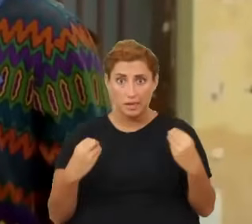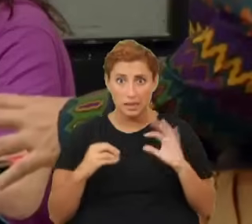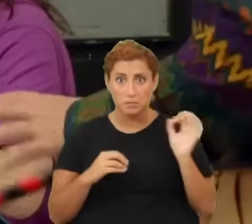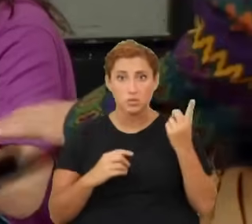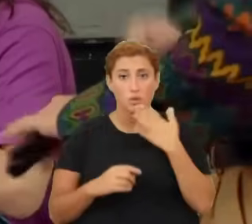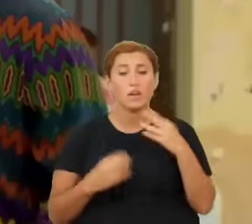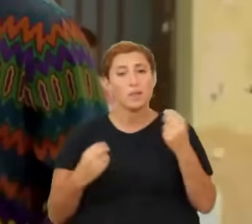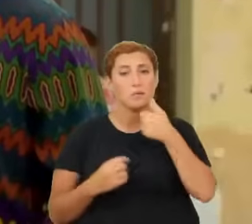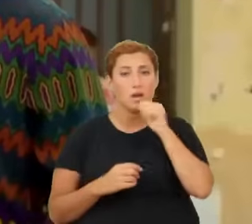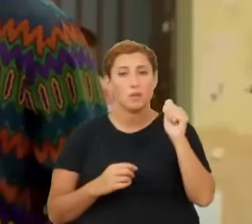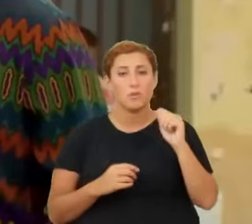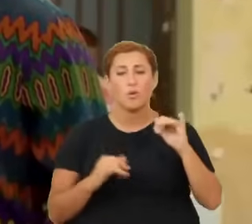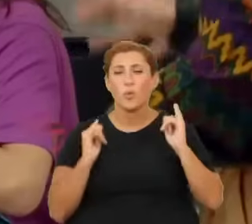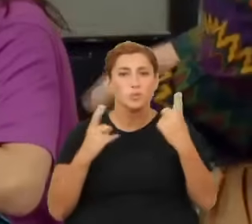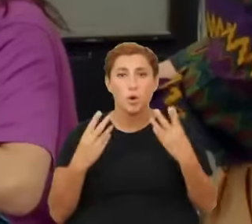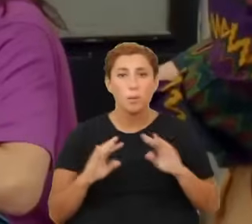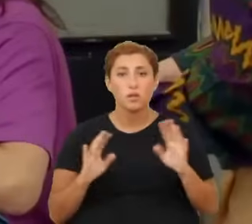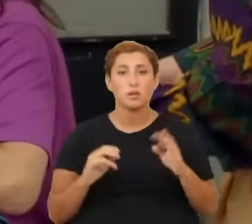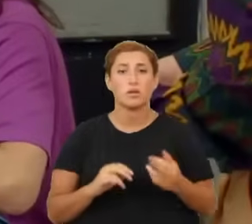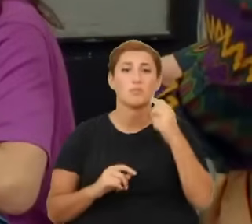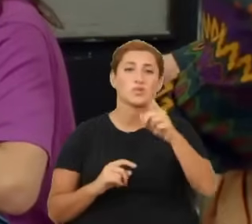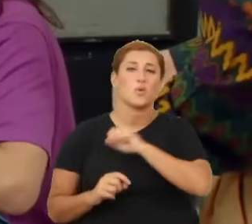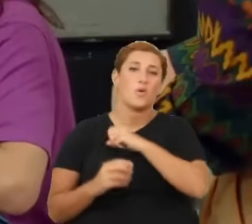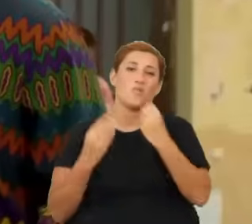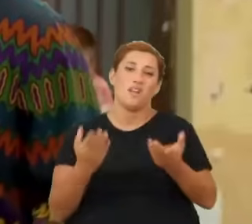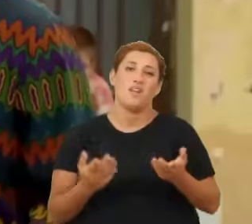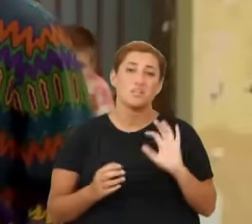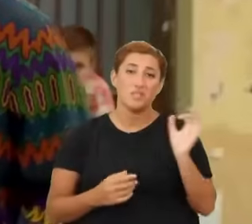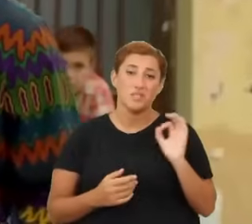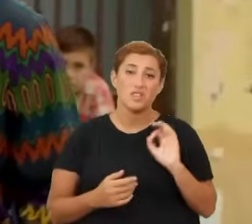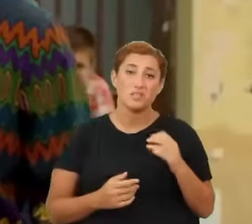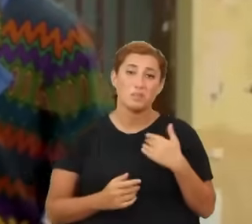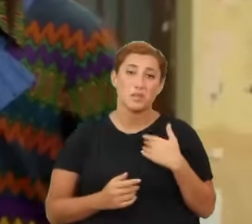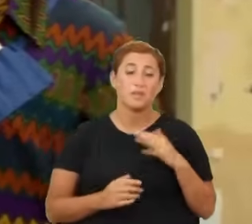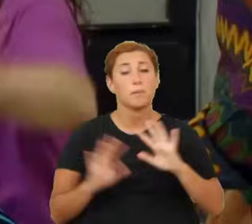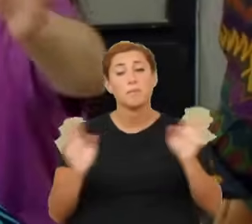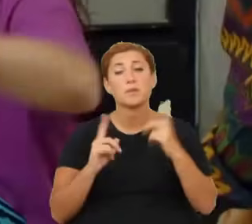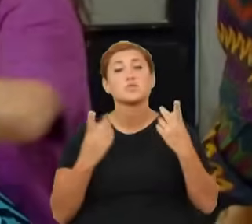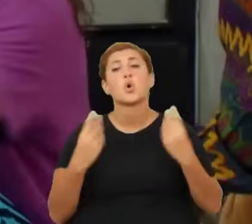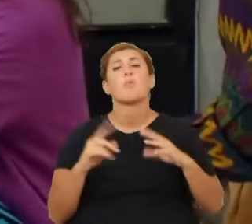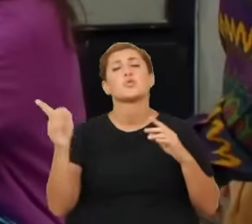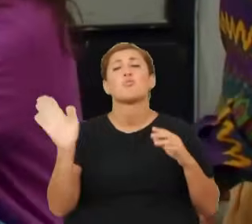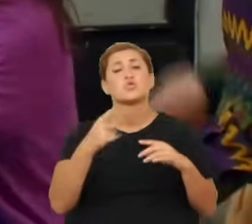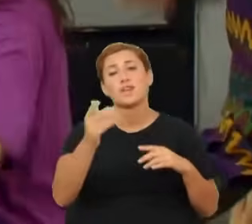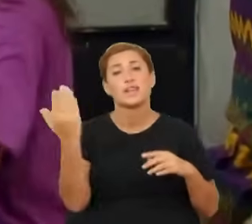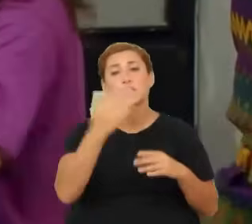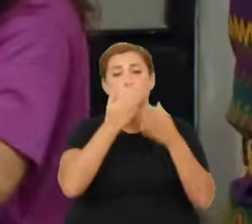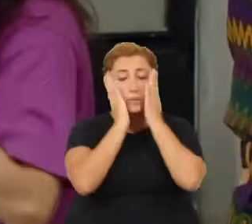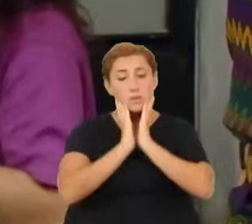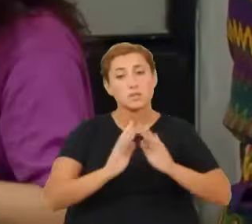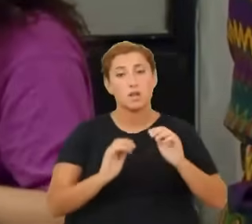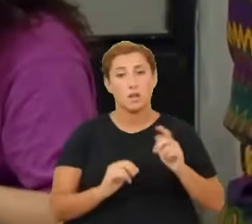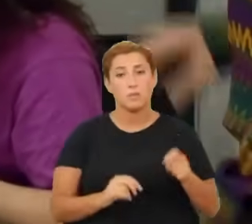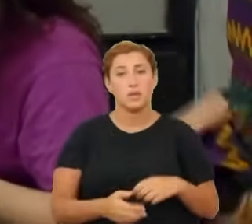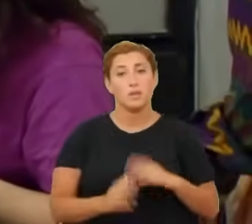hiçbir şey yok. İyiyim abi. Pef olmadın yani, değil mi? Ya boş olsa seni de korkuttum. Ha, evet ya, ben... Tamam, tamam, bir şey olmaz ona, boş ver. Hadi git bir yüzünü böyle